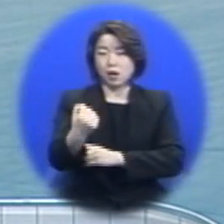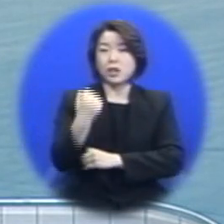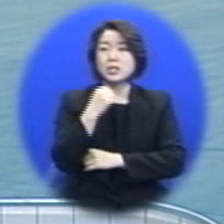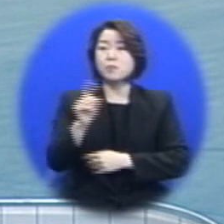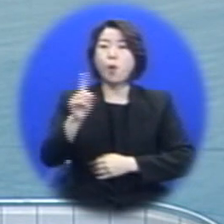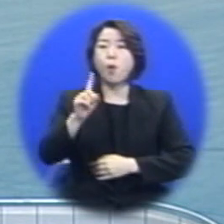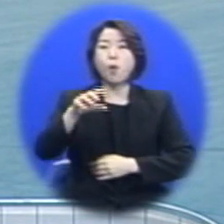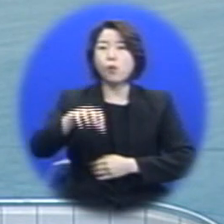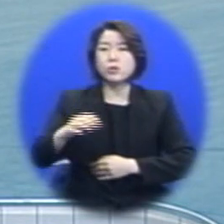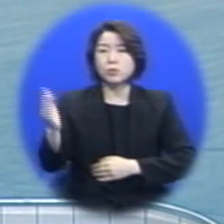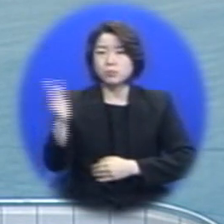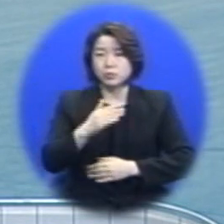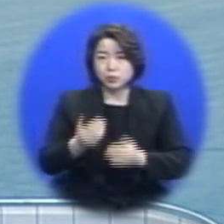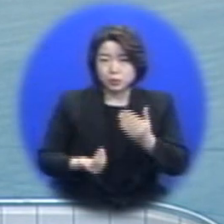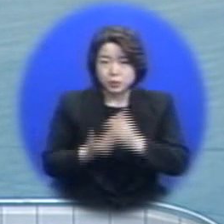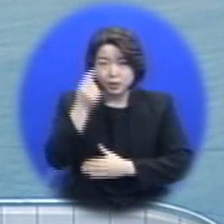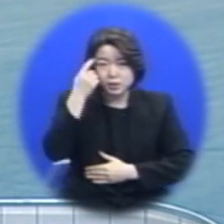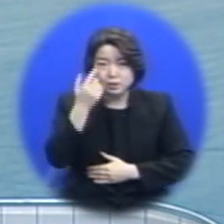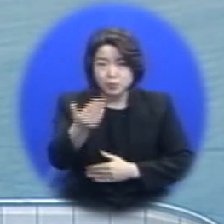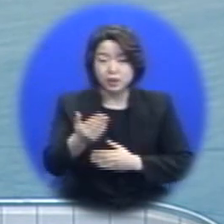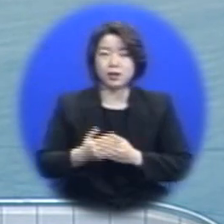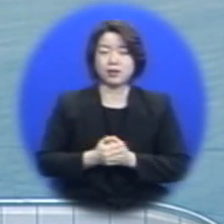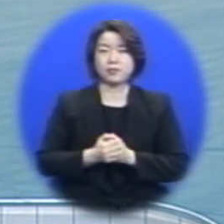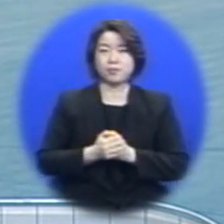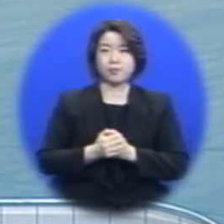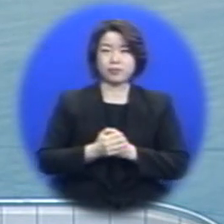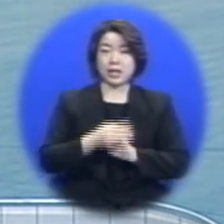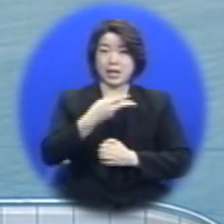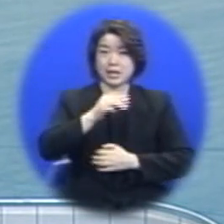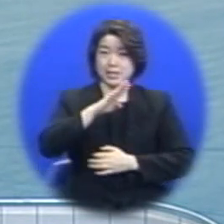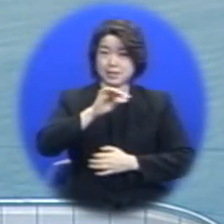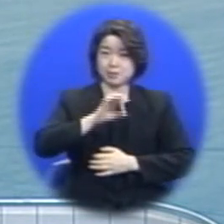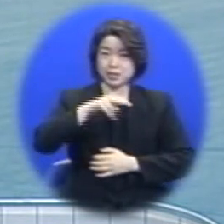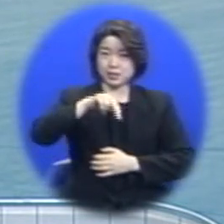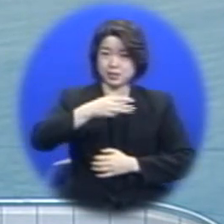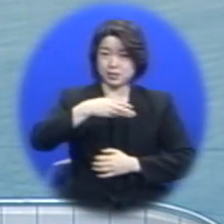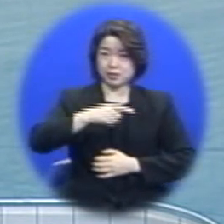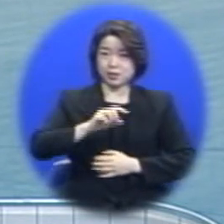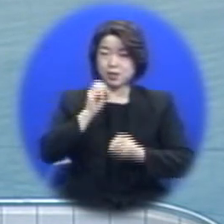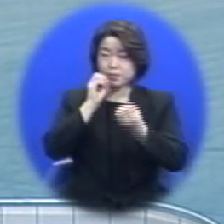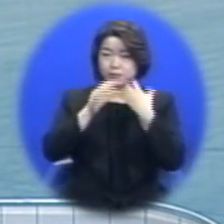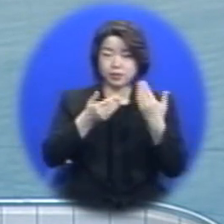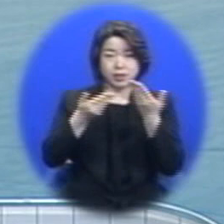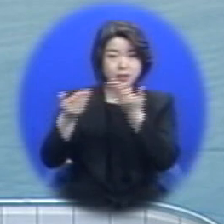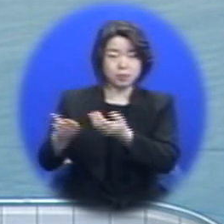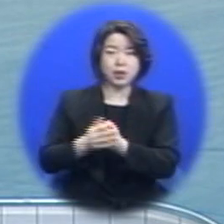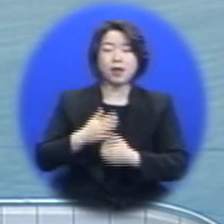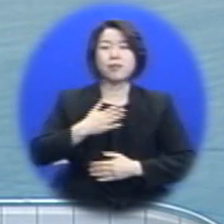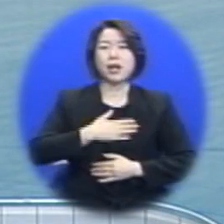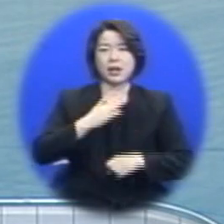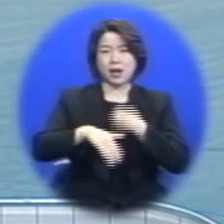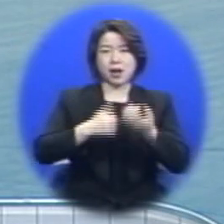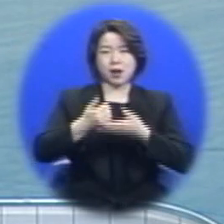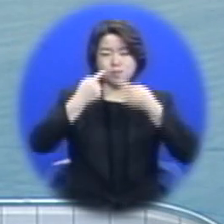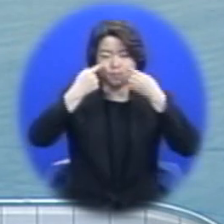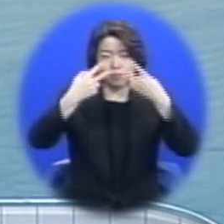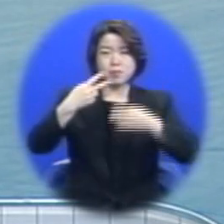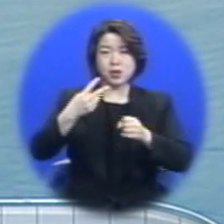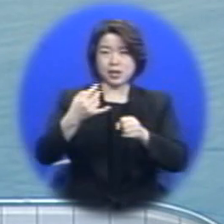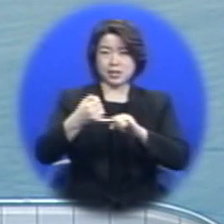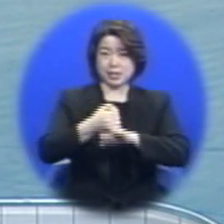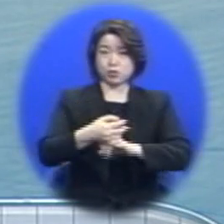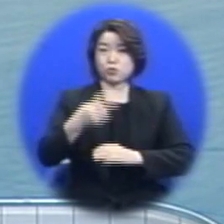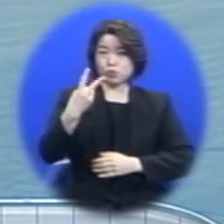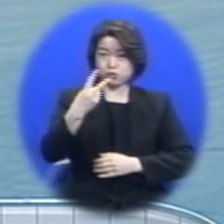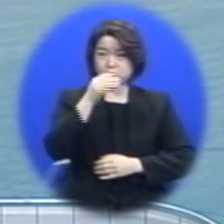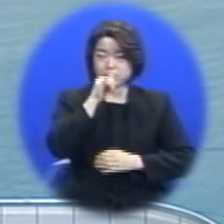겁니까? 그때 리빙스턴이 대답했습니다. 나에게는 두 가지 하나님의 약속이 분명히 있었기 때문입니다. 첫